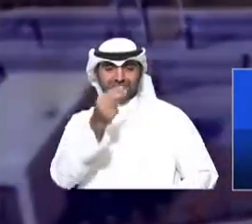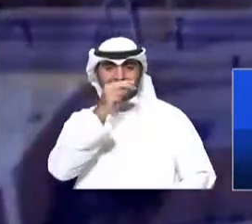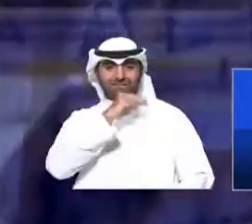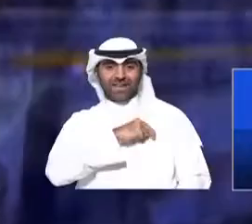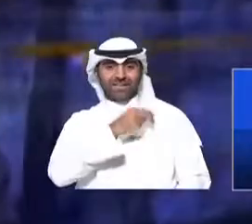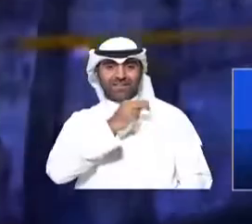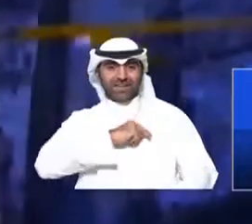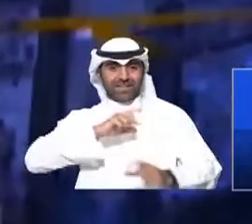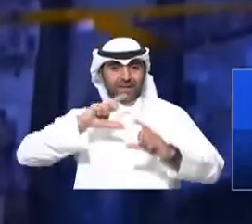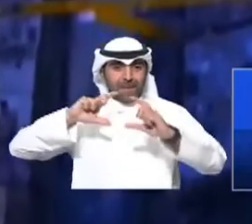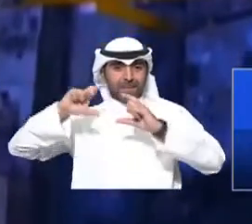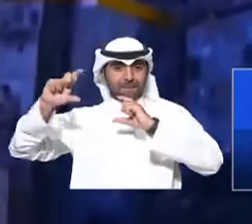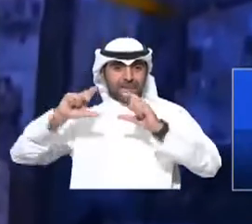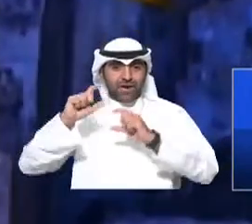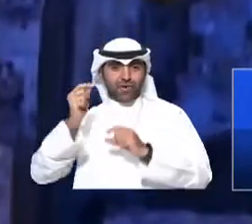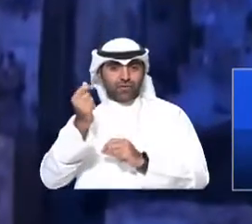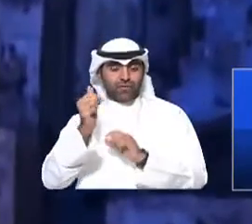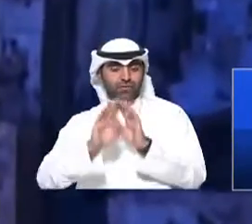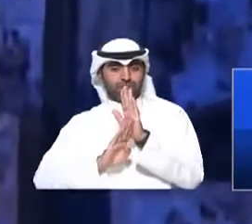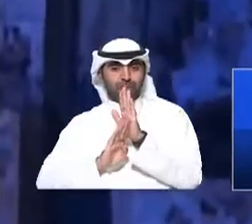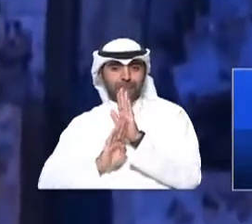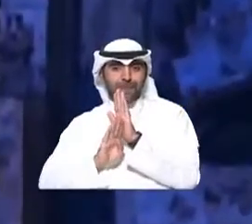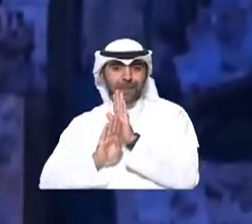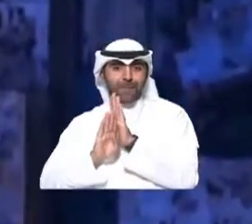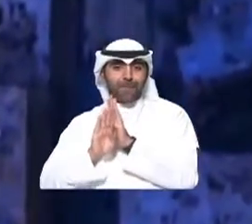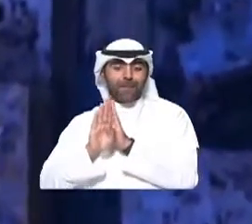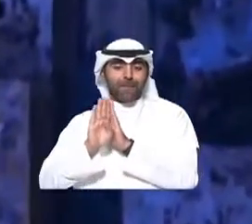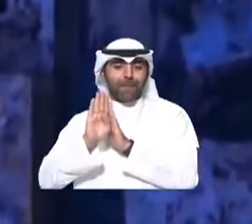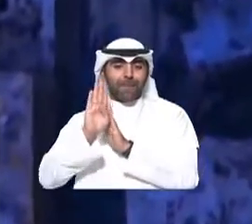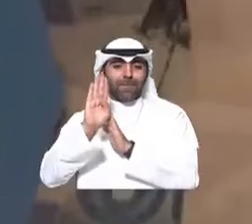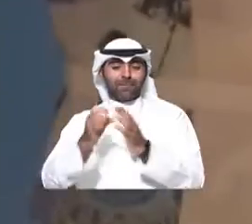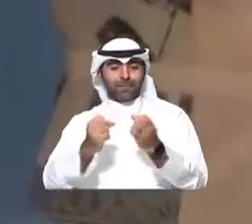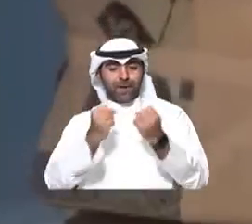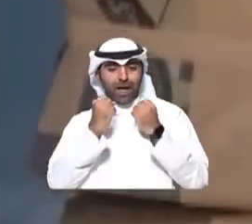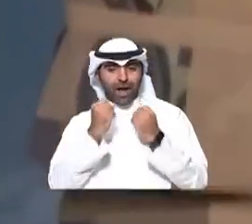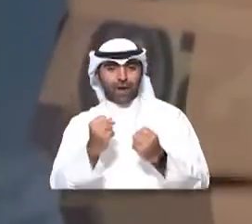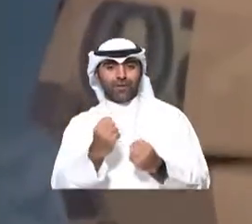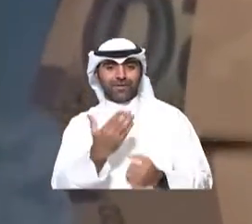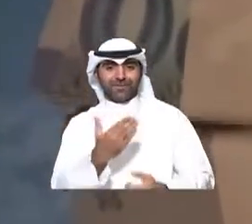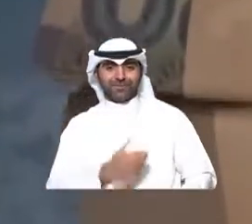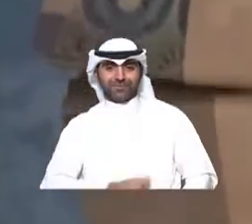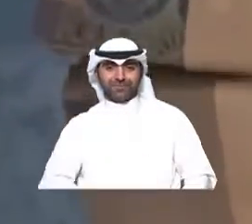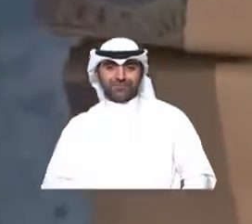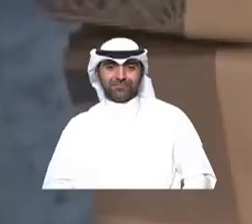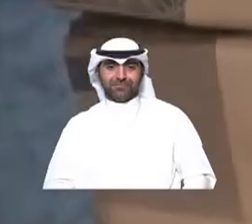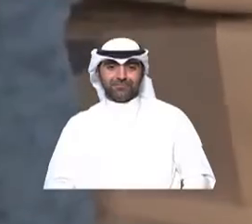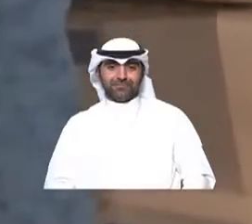تاريخي لها بنسبة نمو بلغت نحو 6.5%.